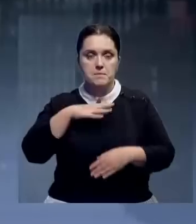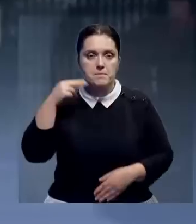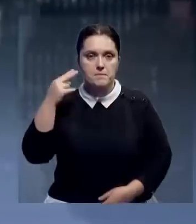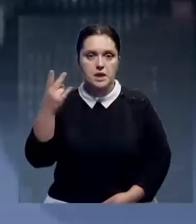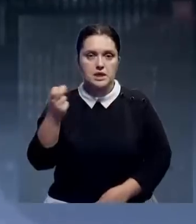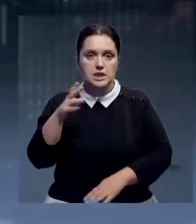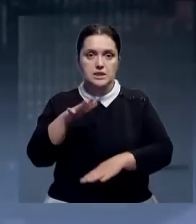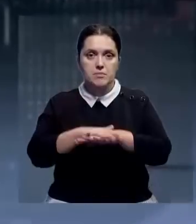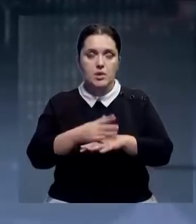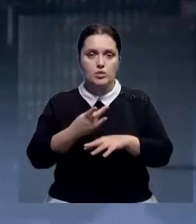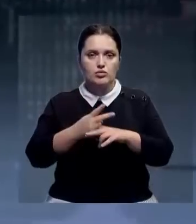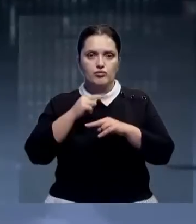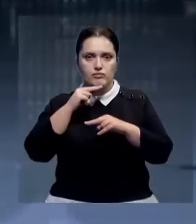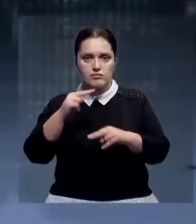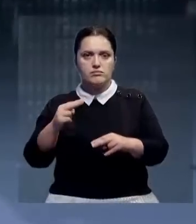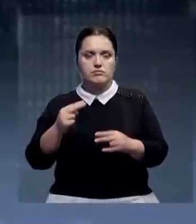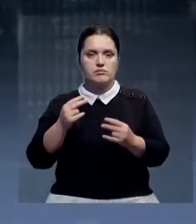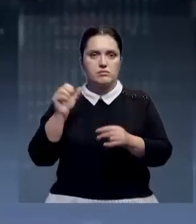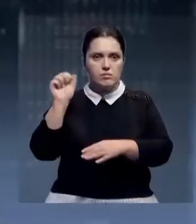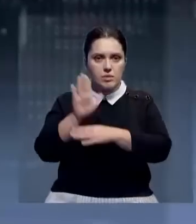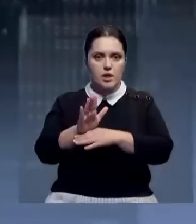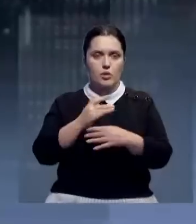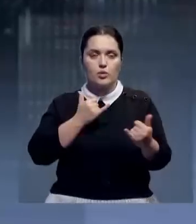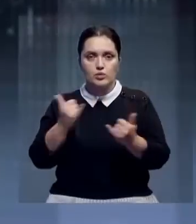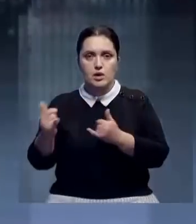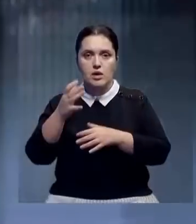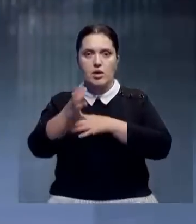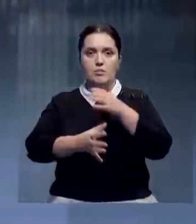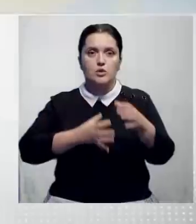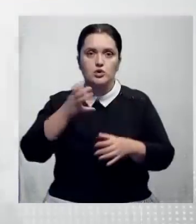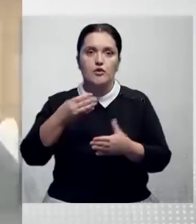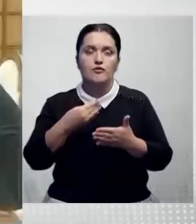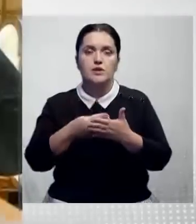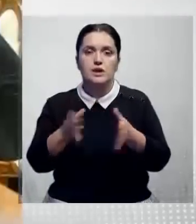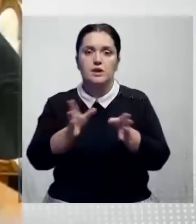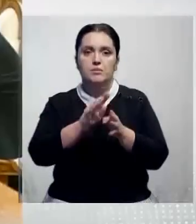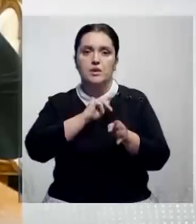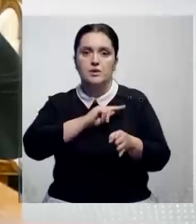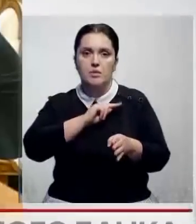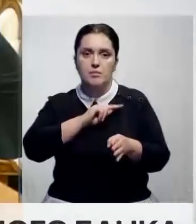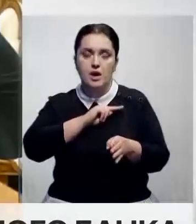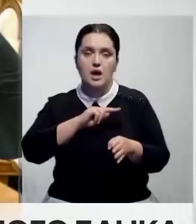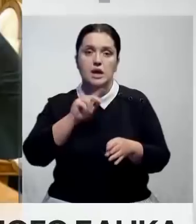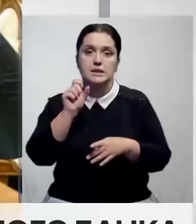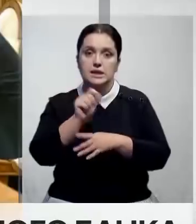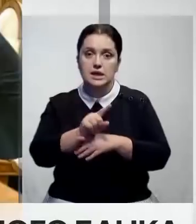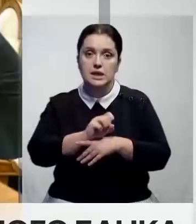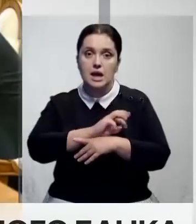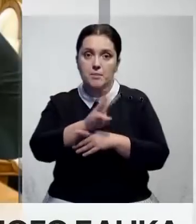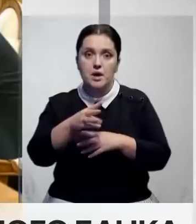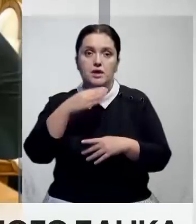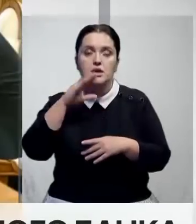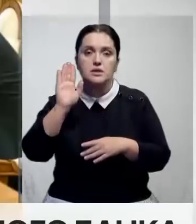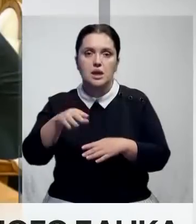банку. Особое внимание поручено уделить вопросу международного финансового сотрудничества с банками третьих стран. Задача –